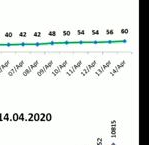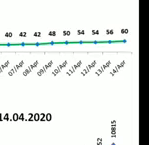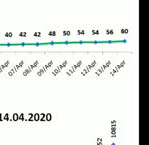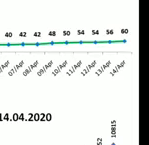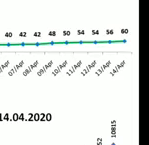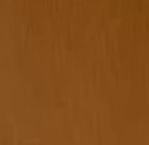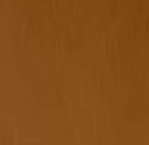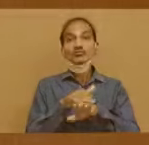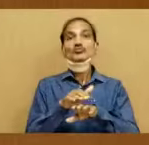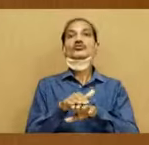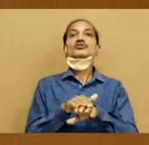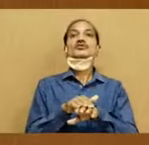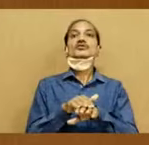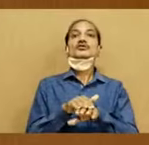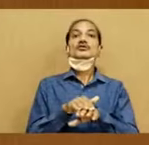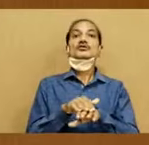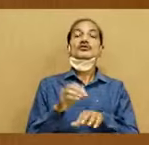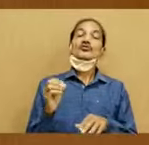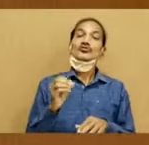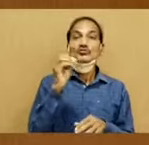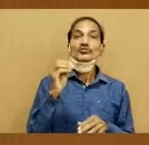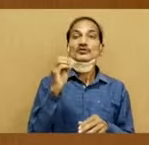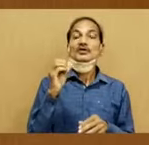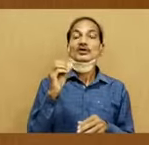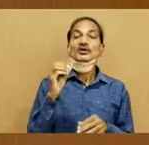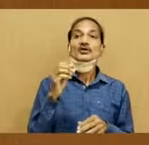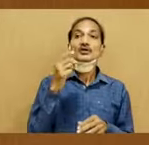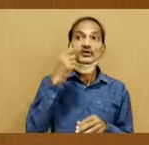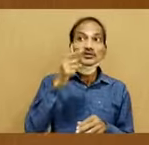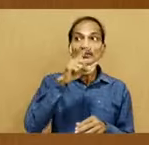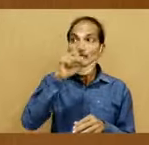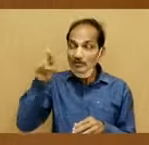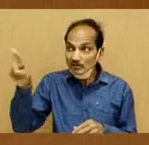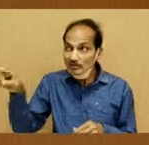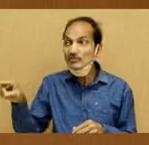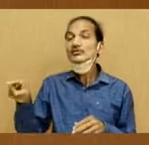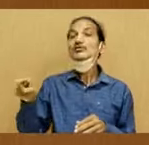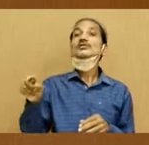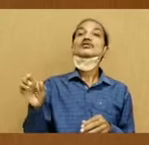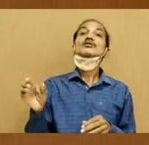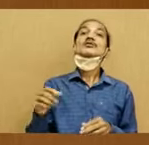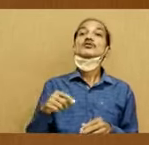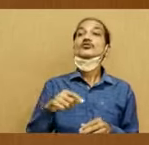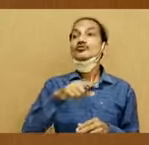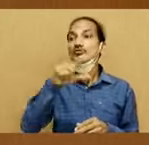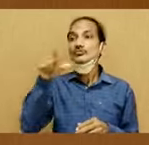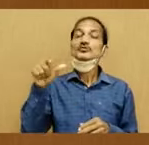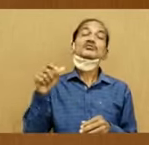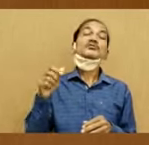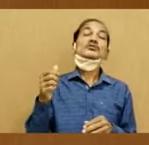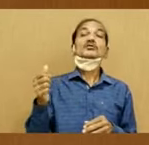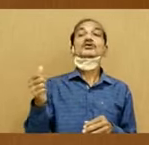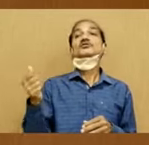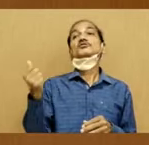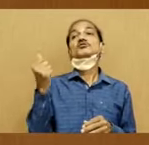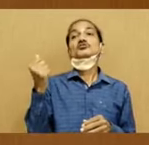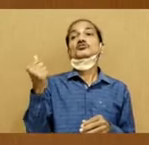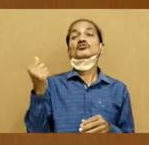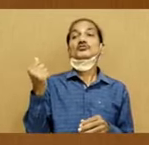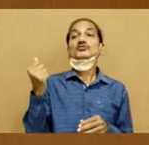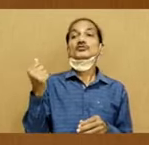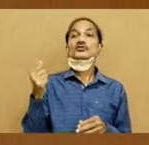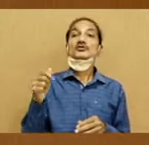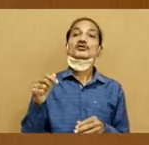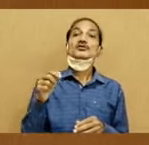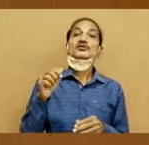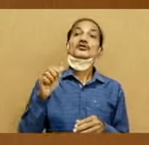ୟାର ସମ୍ପୂର୍ଣ୍ଣ ଶ୍ରେୟ ଯାଉଛି ଓଡ଼ିଶାବାସୀଙ୍କୁ। ଯେଉଁଦିନ ଆପଣ କଷ୍ଟ ଉଠାଇଛନ୍ତି, ଯେଉଁ କଷ୍ଟରେ ଆପଣ ନିଜ